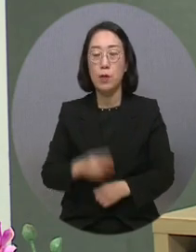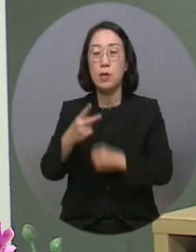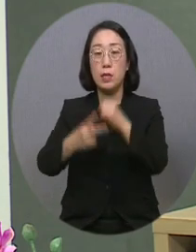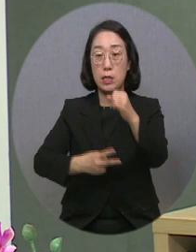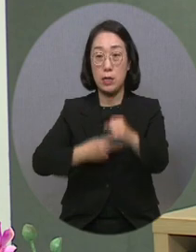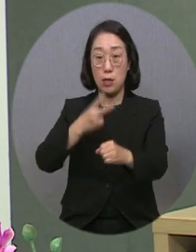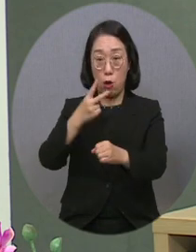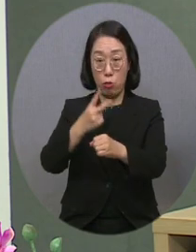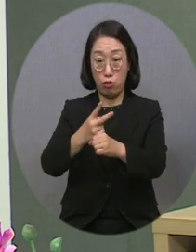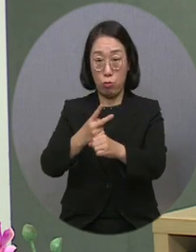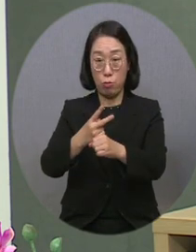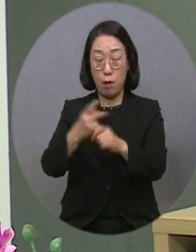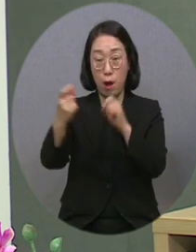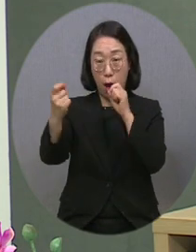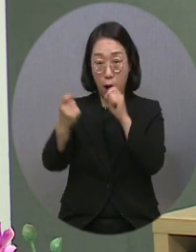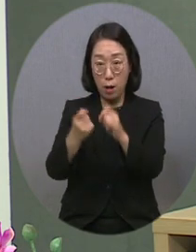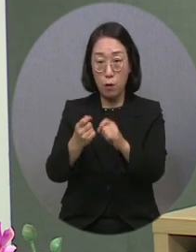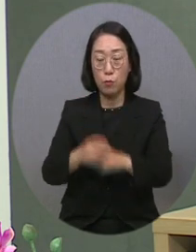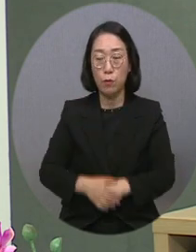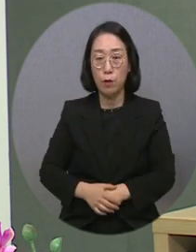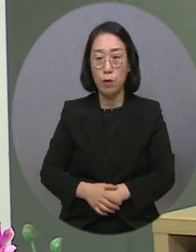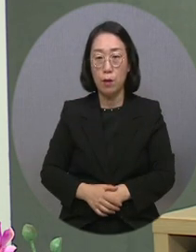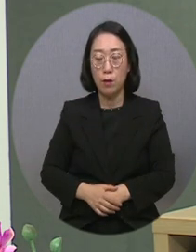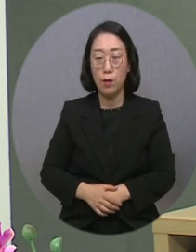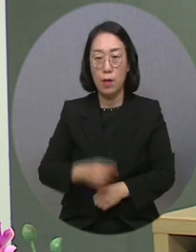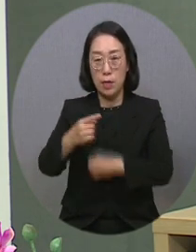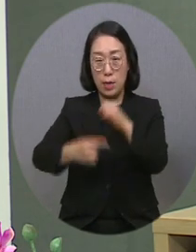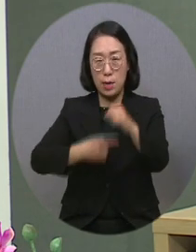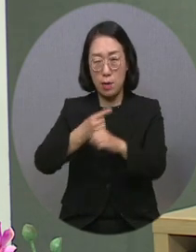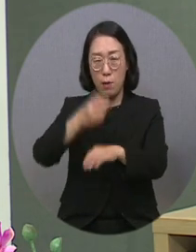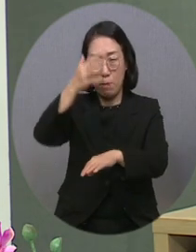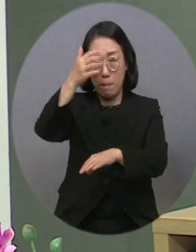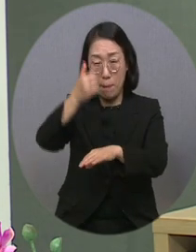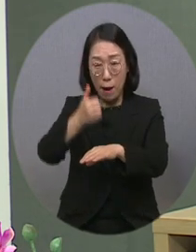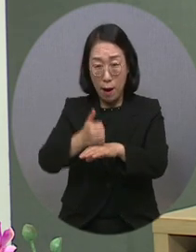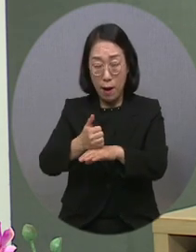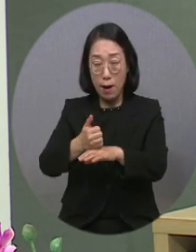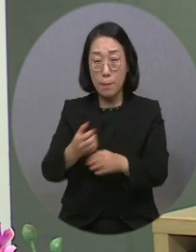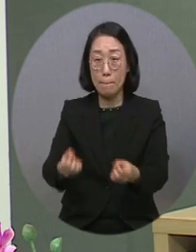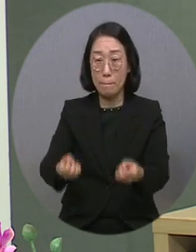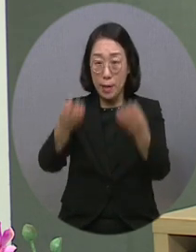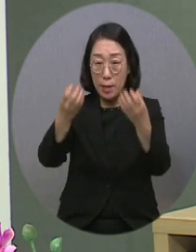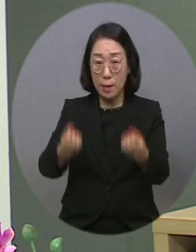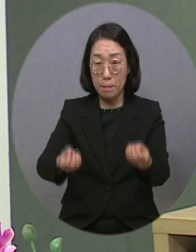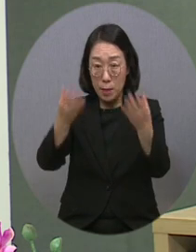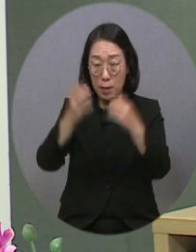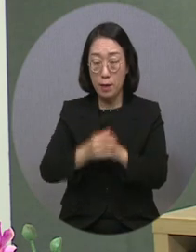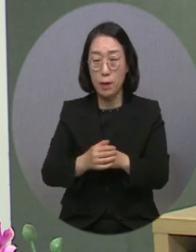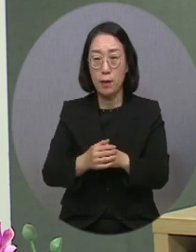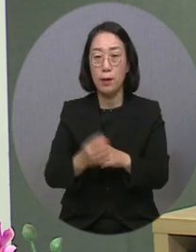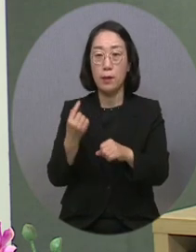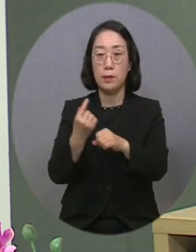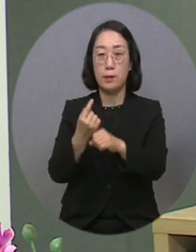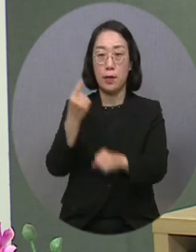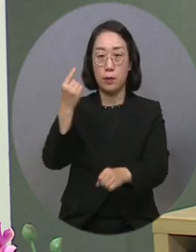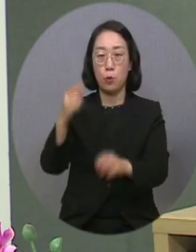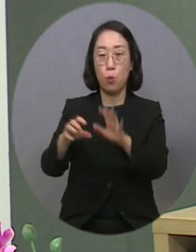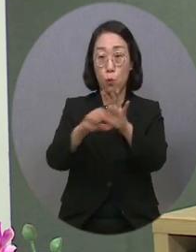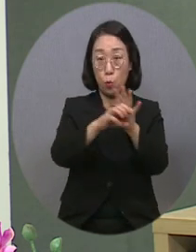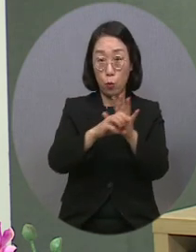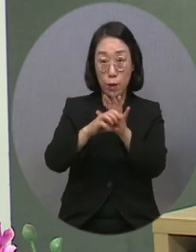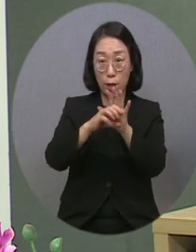2년에 다가오는데 예. 연말 행사라고 하면 작년에 어떤 그 코로나 19